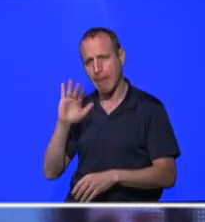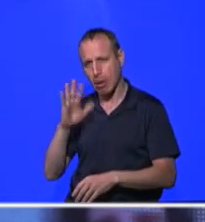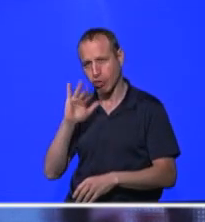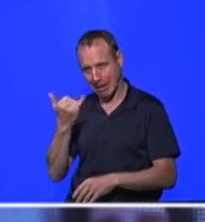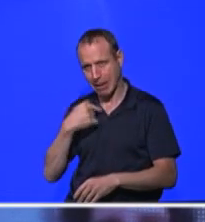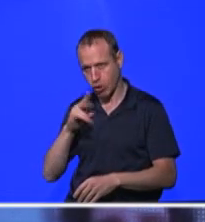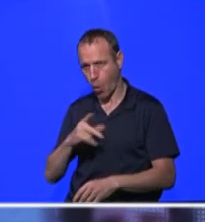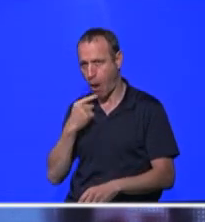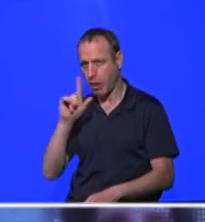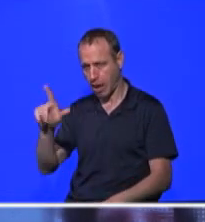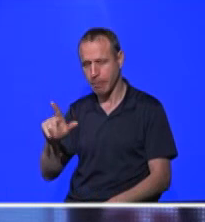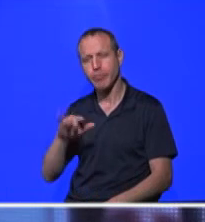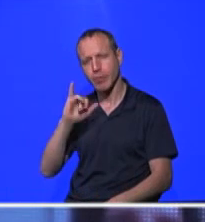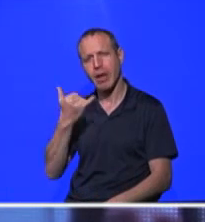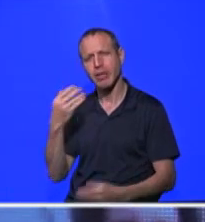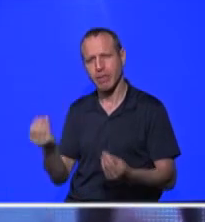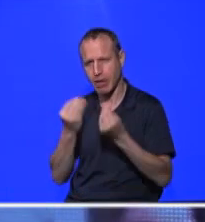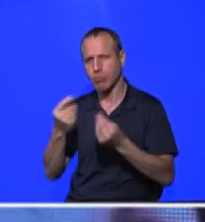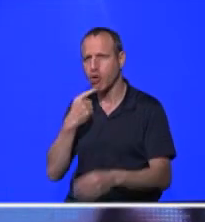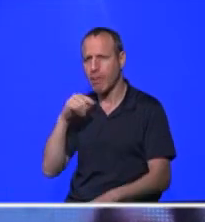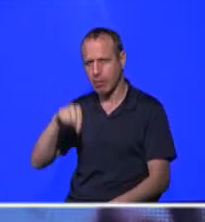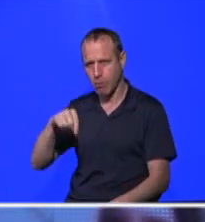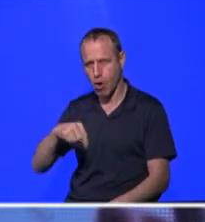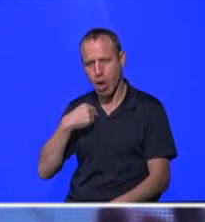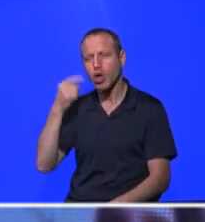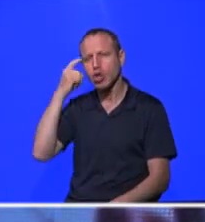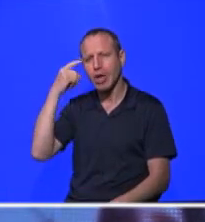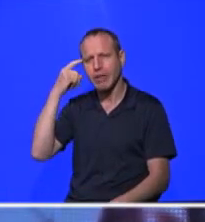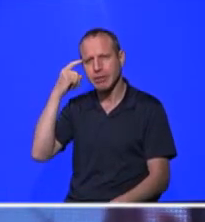להגיד לכם, שכן הדברים שאמרתם פה, אני חושבת